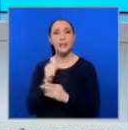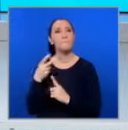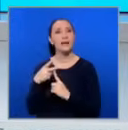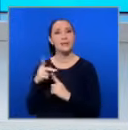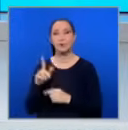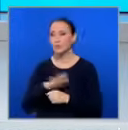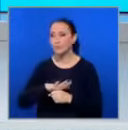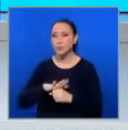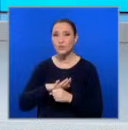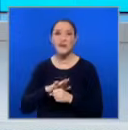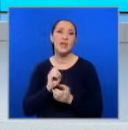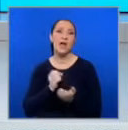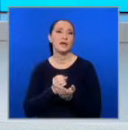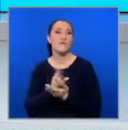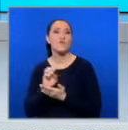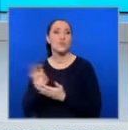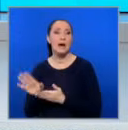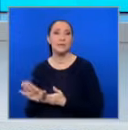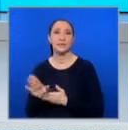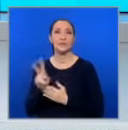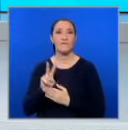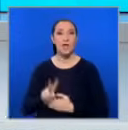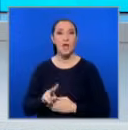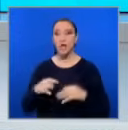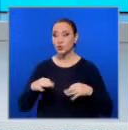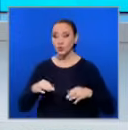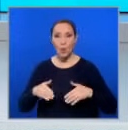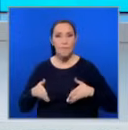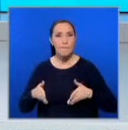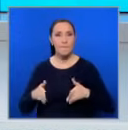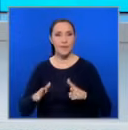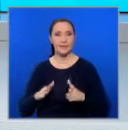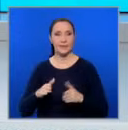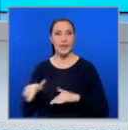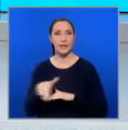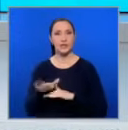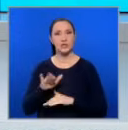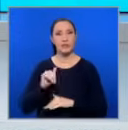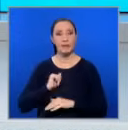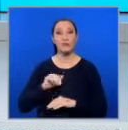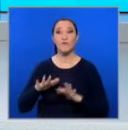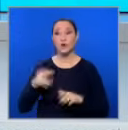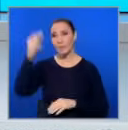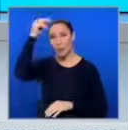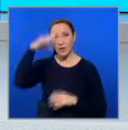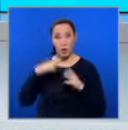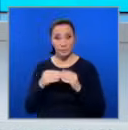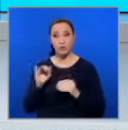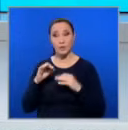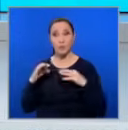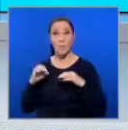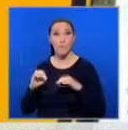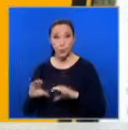от правителството във Виена, сухопътните граници ще се запазят, но най-вероятно България и Румъния ще бъдат допуснати в така наречения въздушен